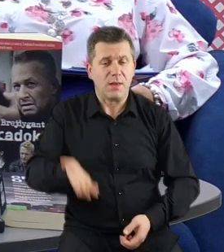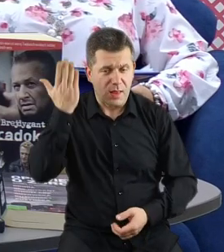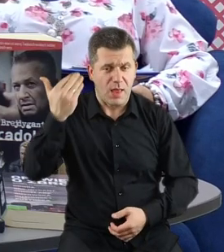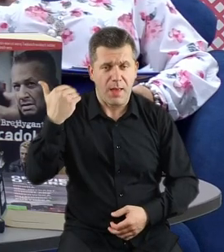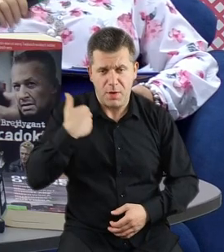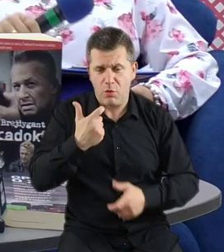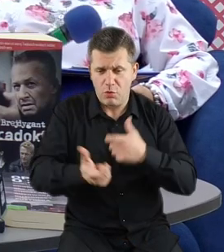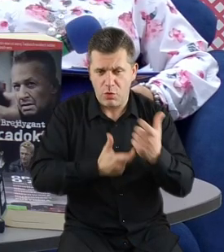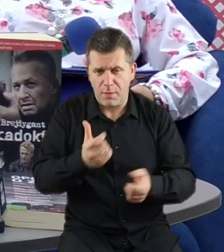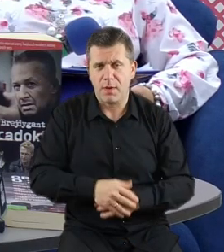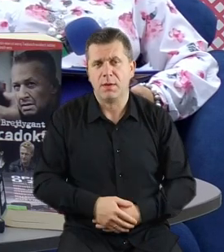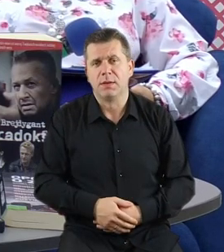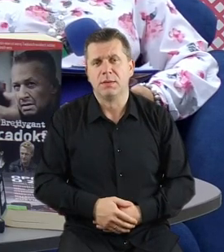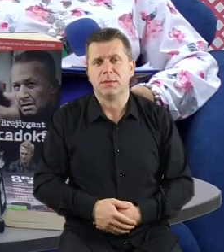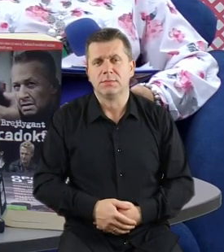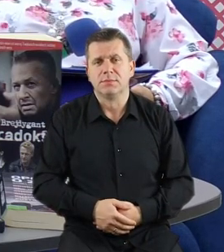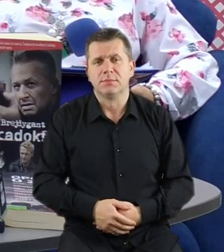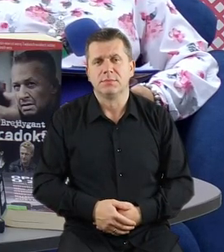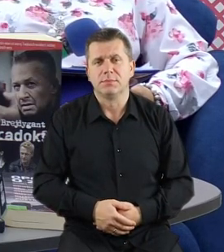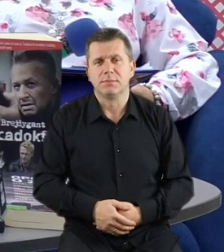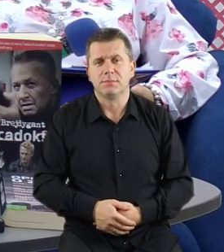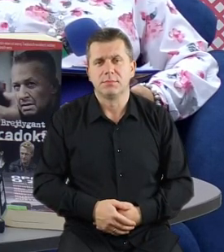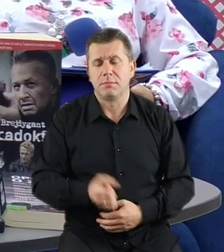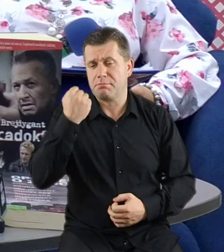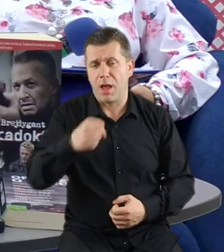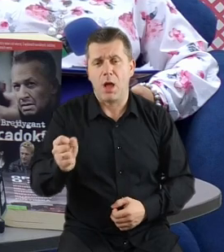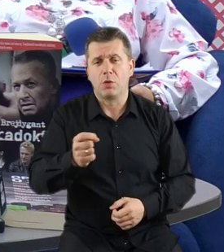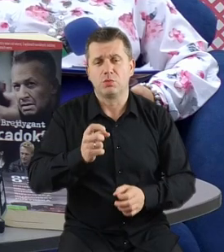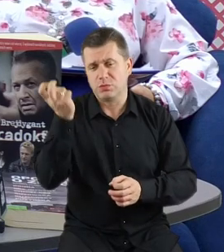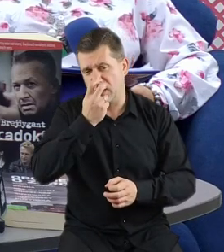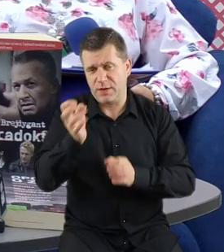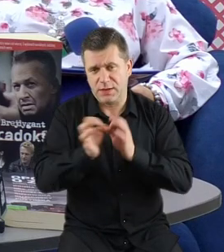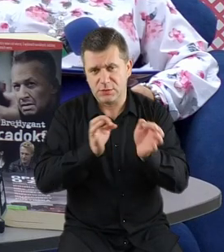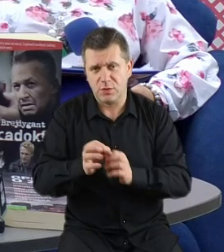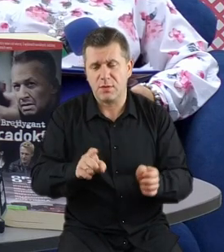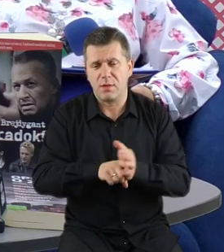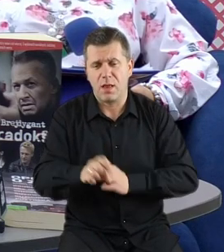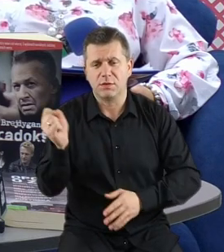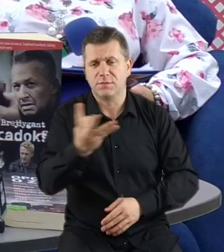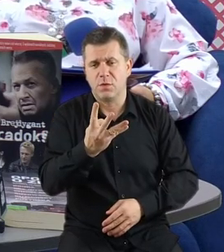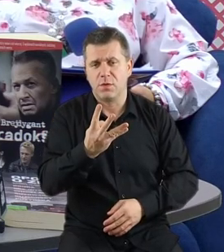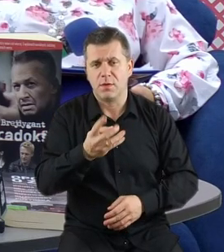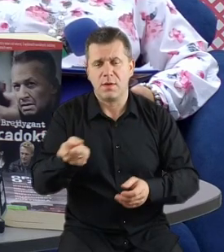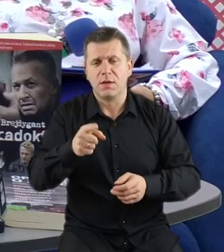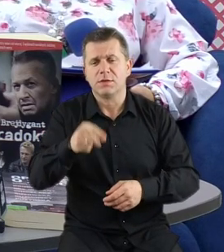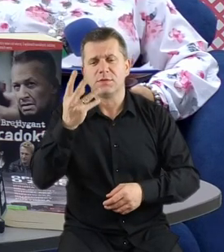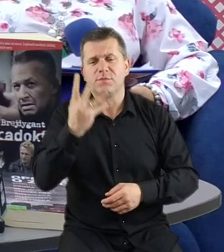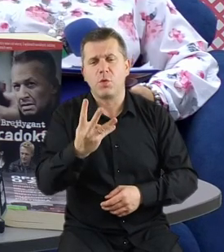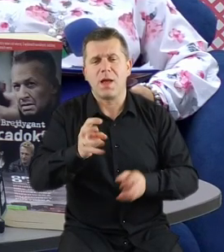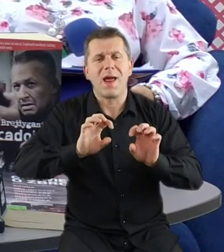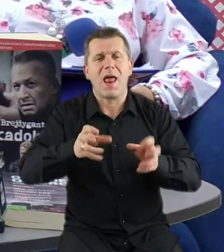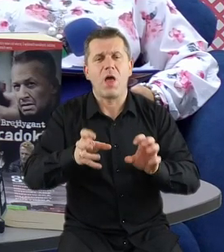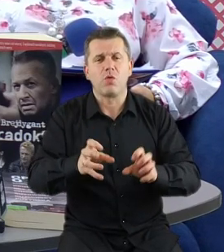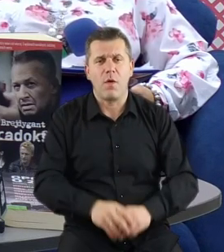robiłem Pratchetta, adaptację taką. To była w ogóle bardzo ciekawa historia, ponieważ to dla czwórki radiowej, która